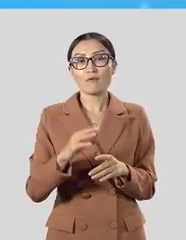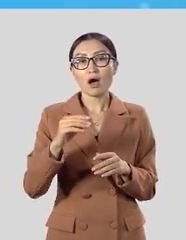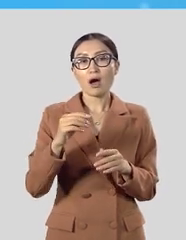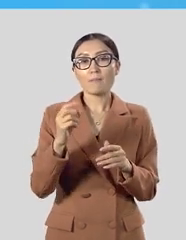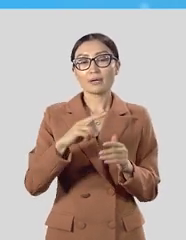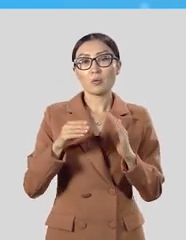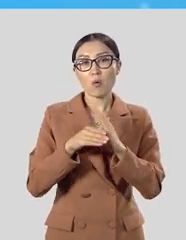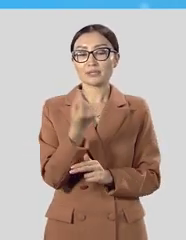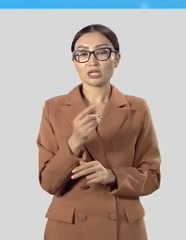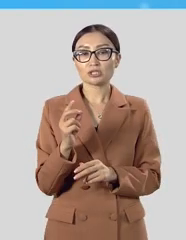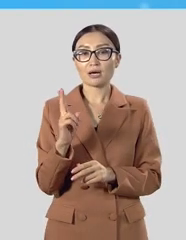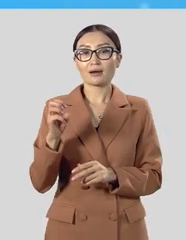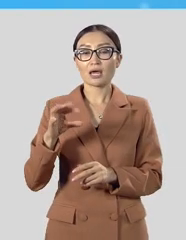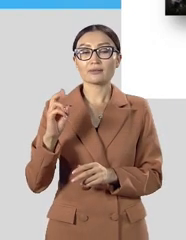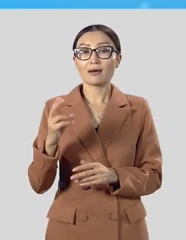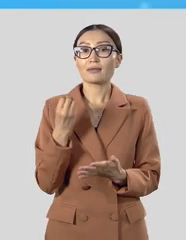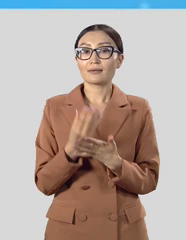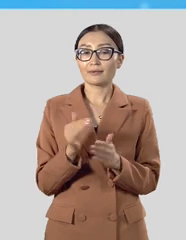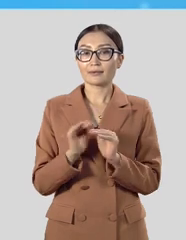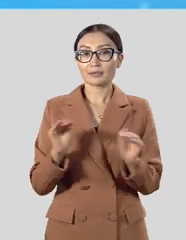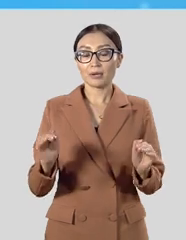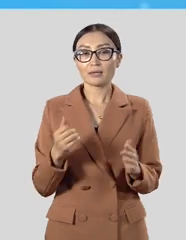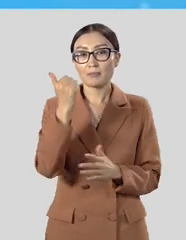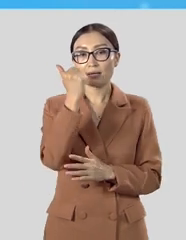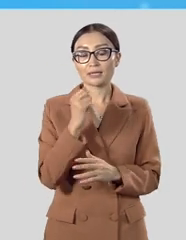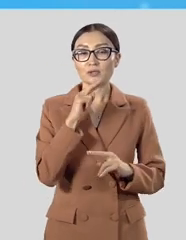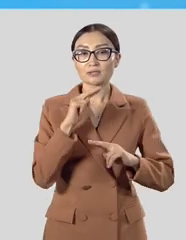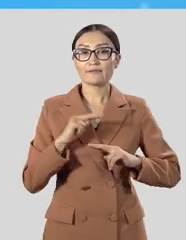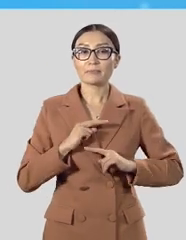помощи магнитного поля. Дорогие ребята, благодарю всех